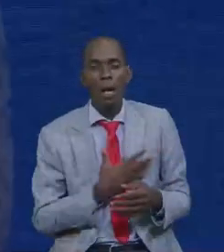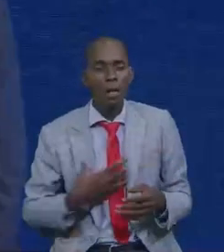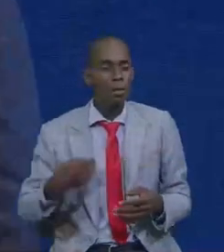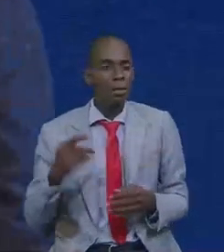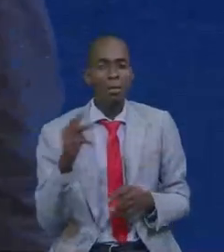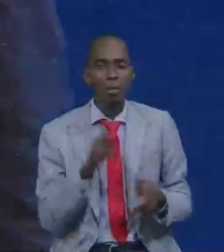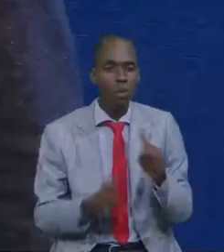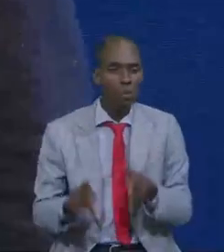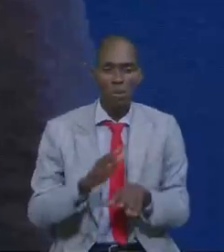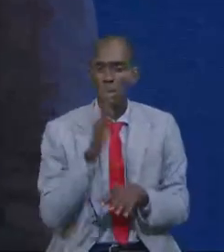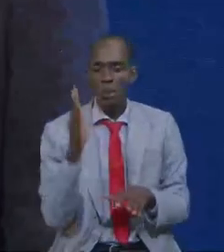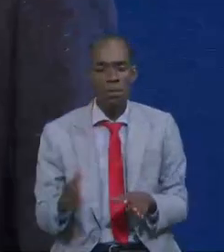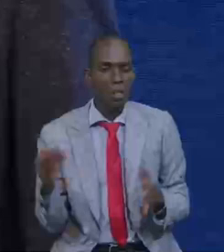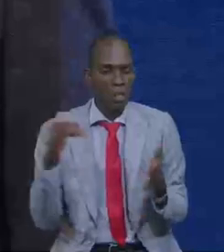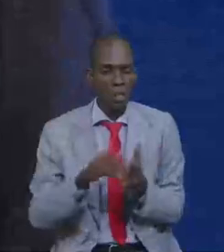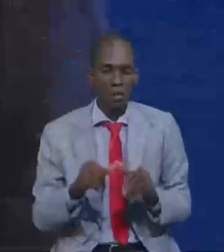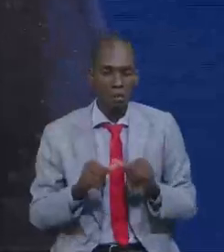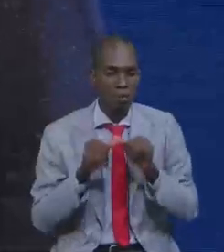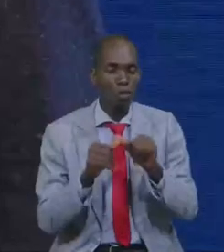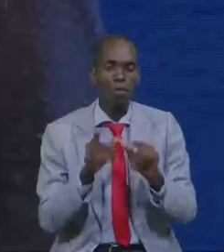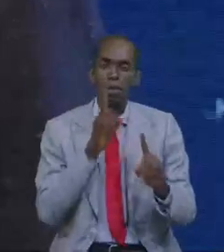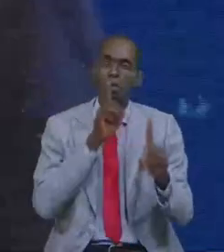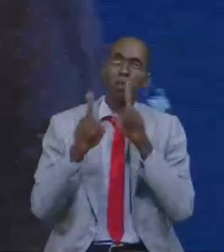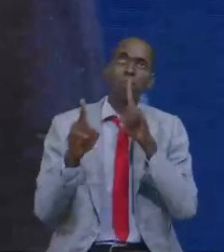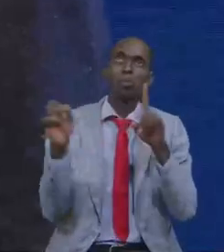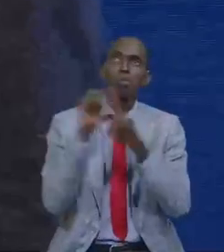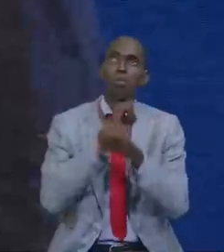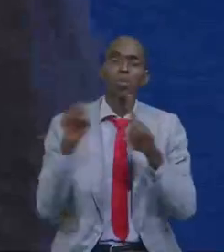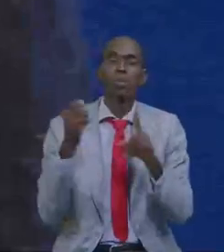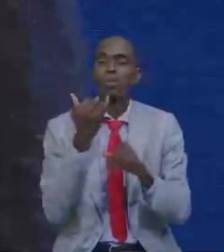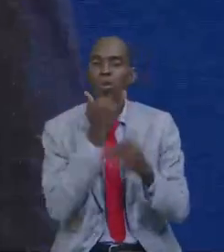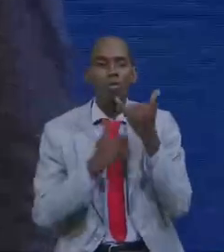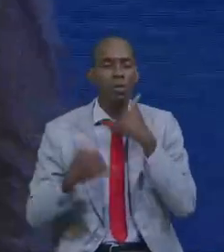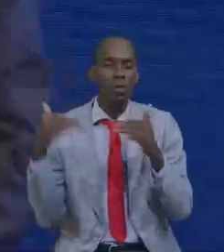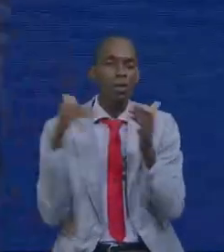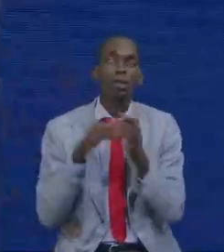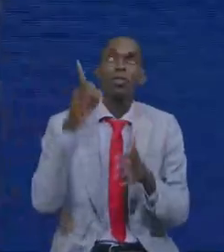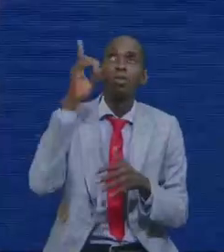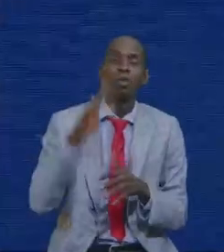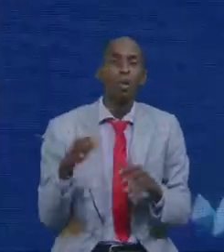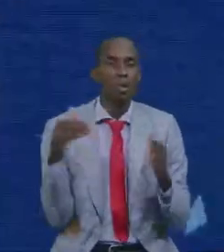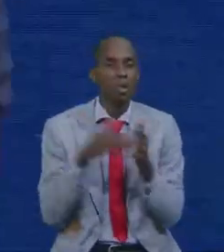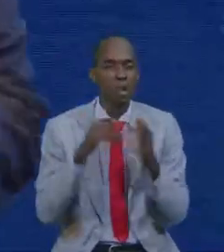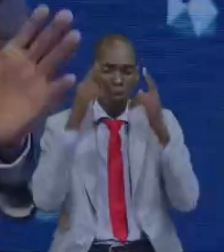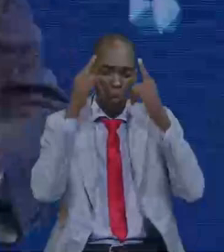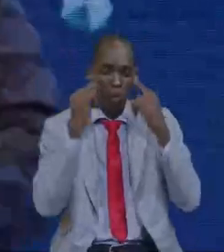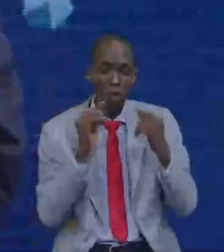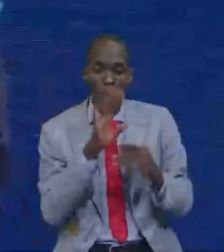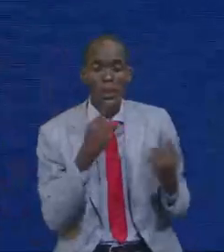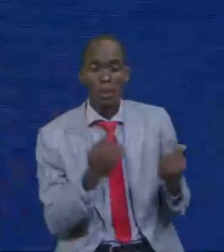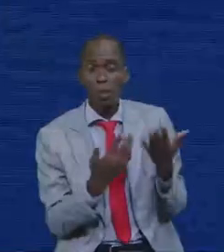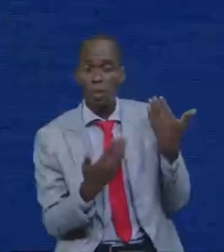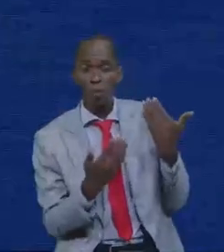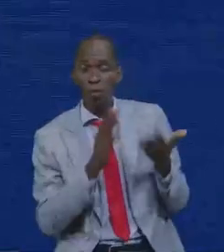parler contre Dieu et à parler contre Moïse. Les choses qu'ils avaient faites avant, pardonnées, ils étaient